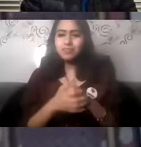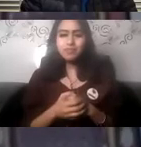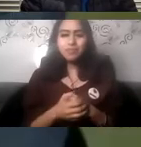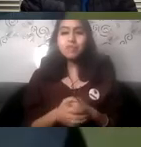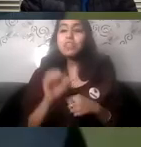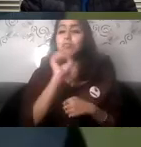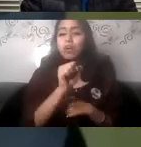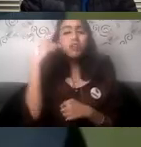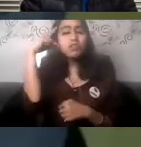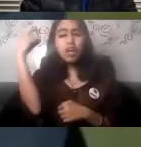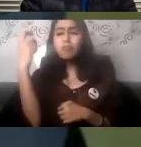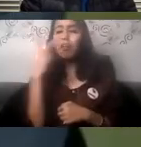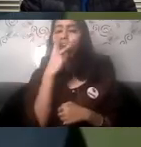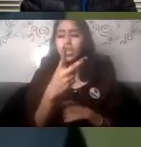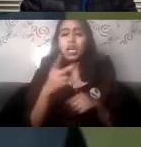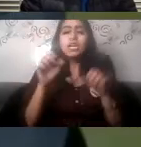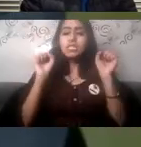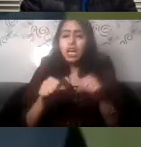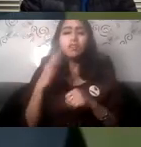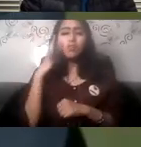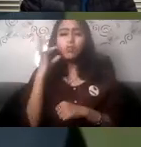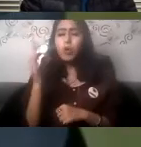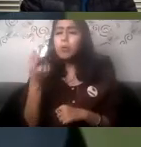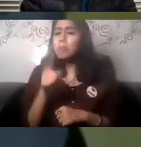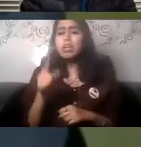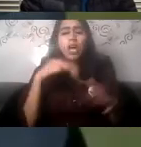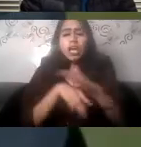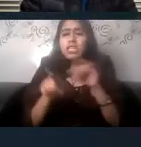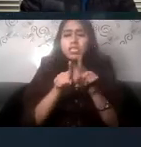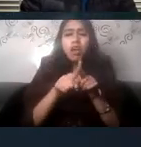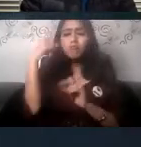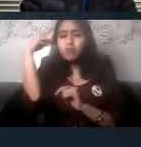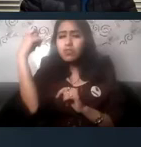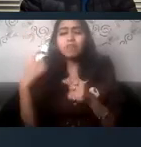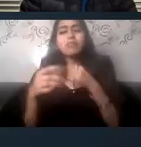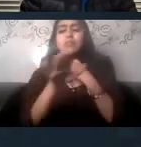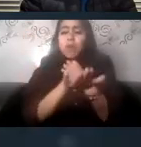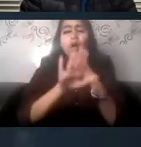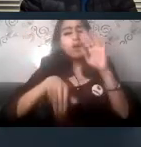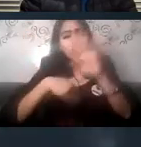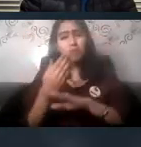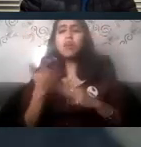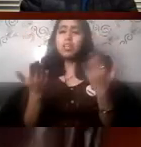सपने देखना बहुत जरूरी है, बिकॉज हम सपने लेते हैं तो सपने पूरे भी होते हैं।